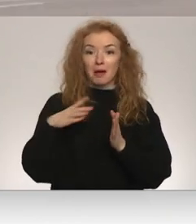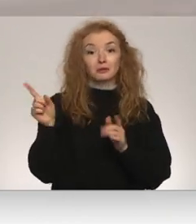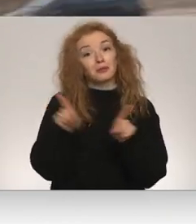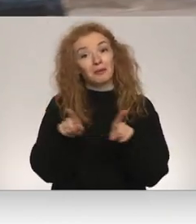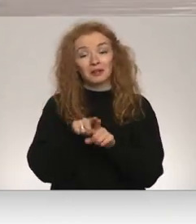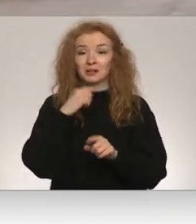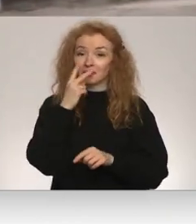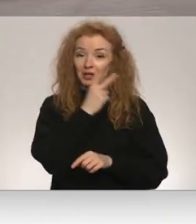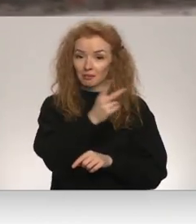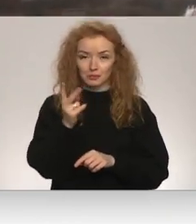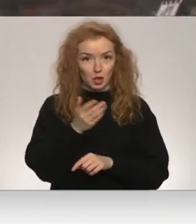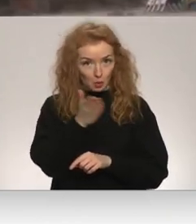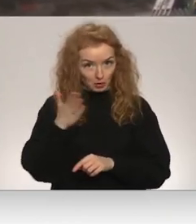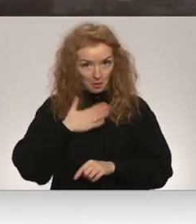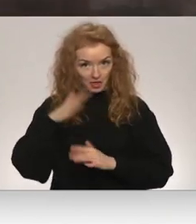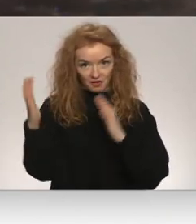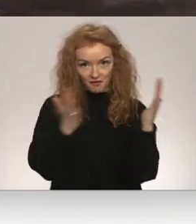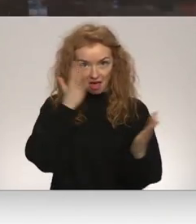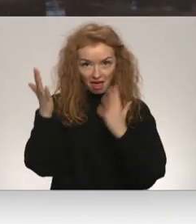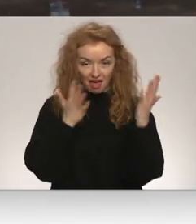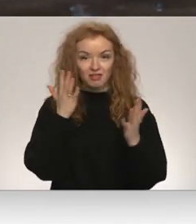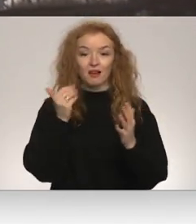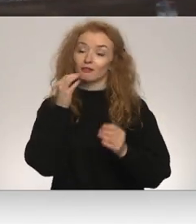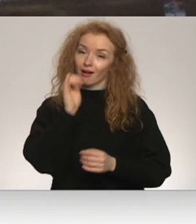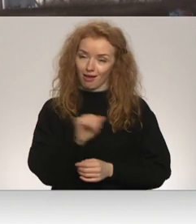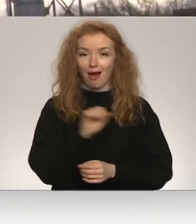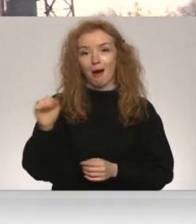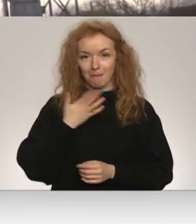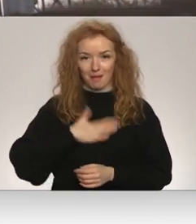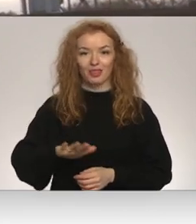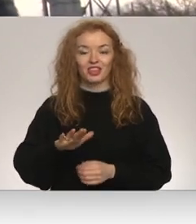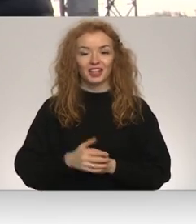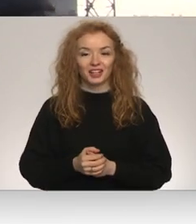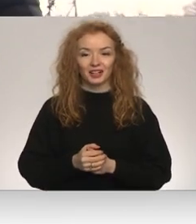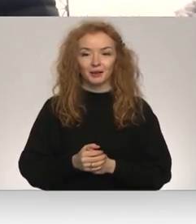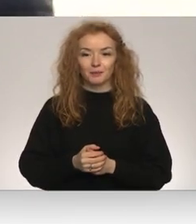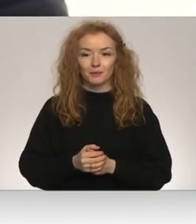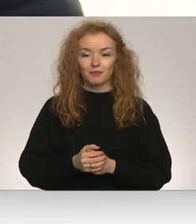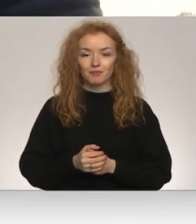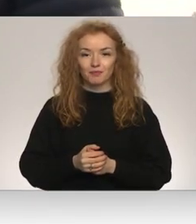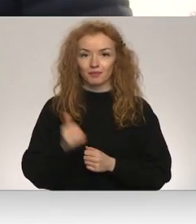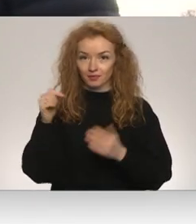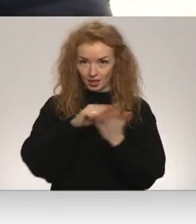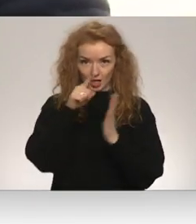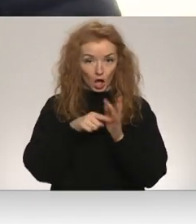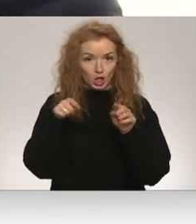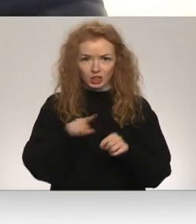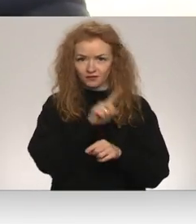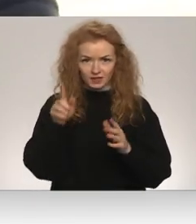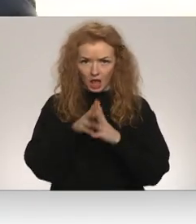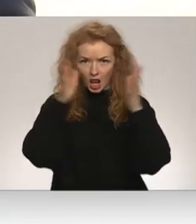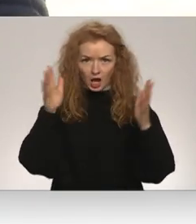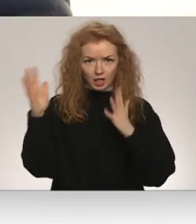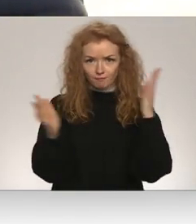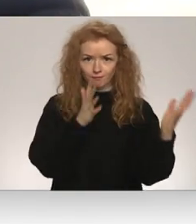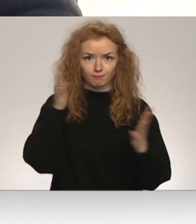apskatīties. Patīk stihija, vētra stihija? Nezinu. Patīk? Jā. Šis patīk. Šis tas lielākais pūtiens šogad